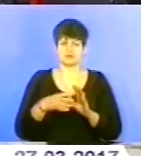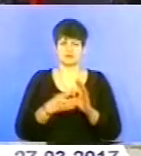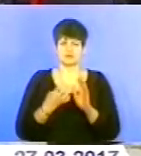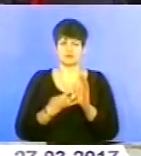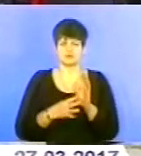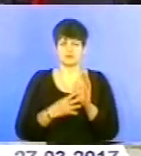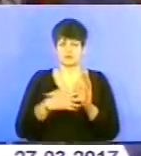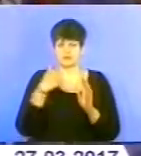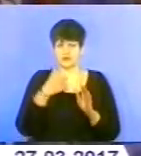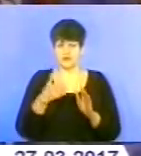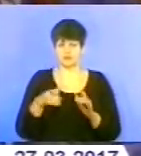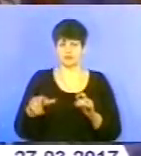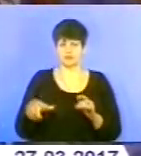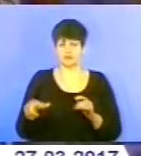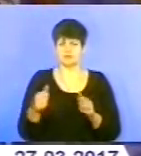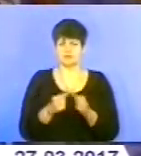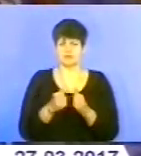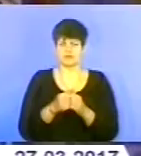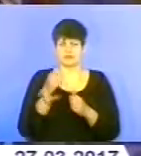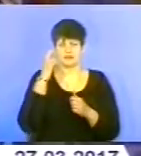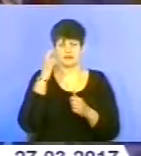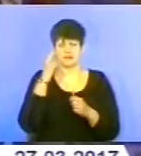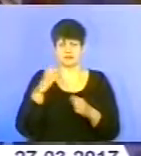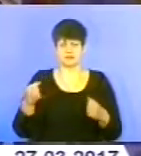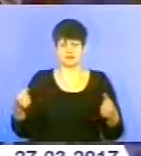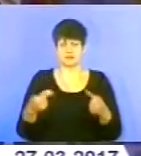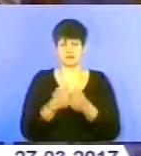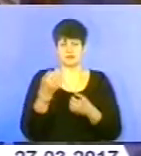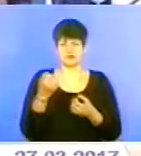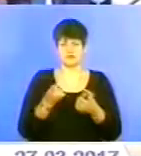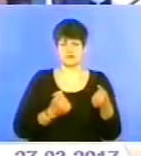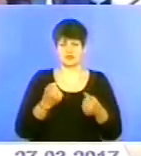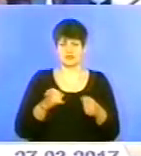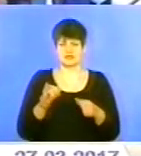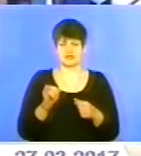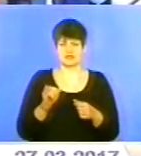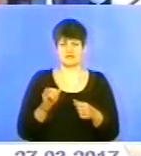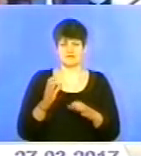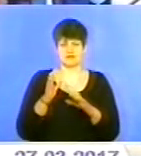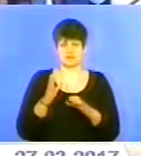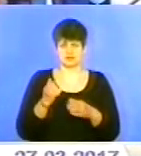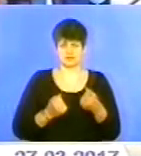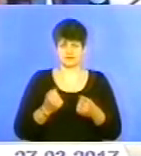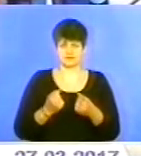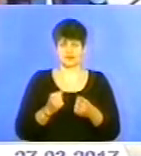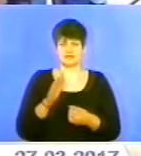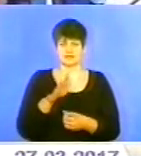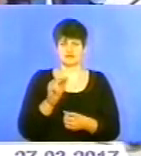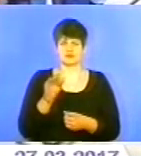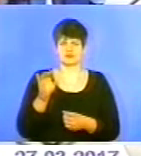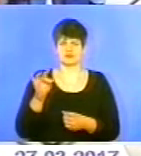на шосе біля Борисполя, де зіткнулися його авто із вантажним. В'ячеслав Чорновіл в тому